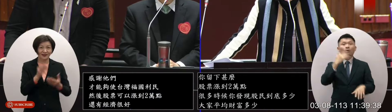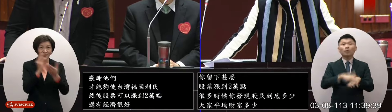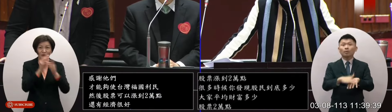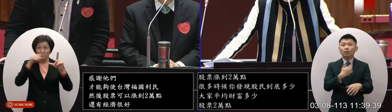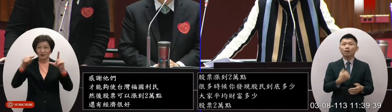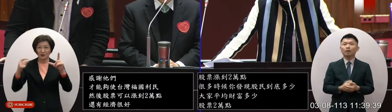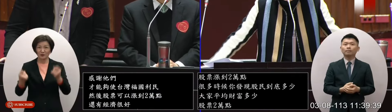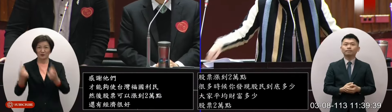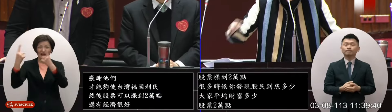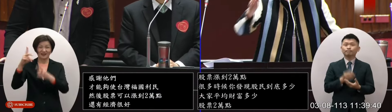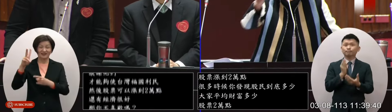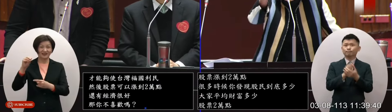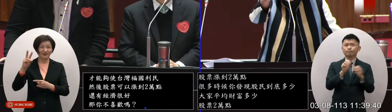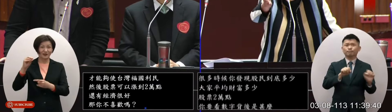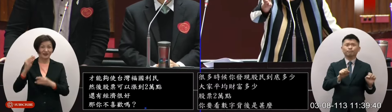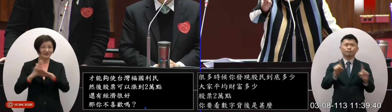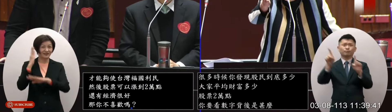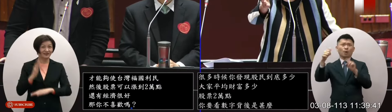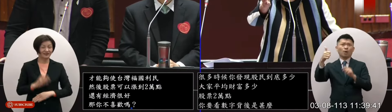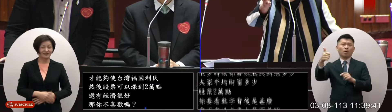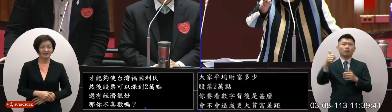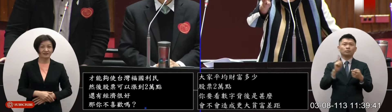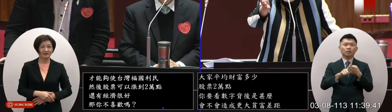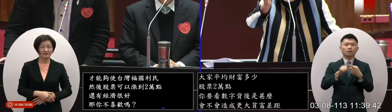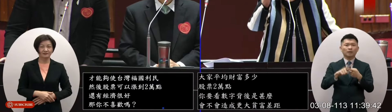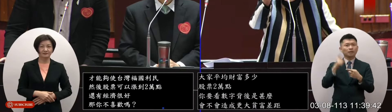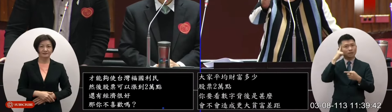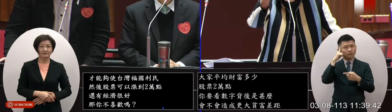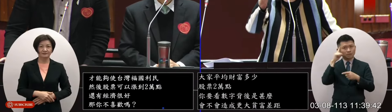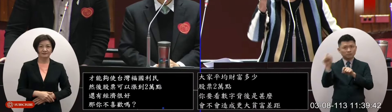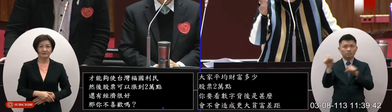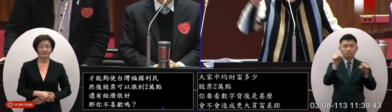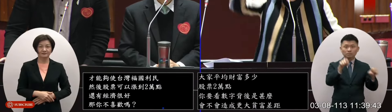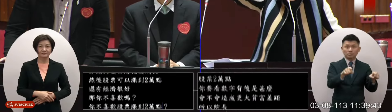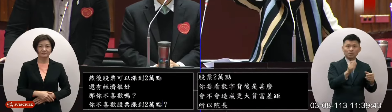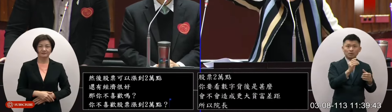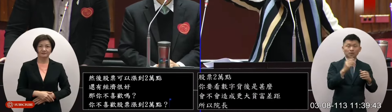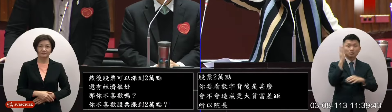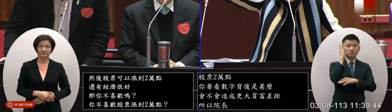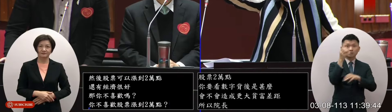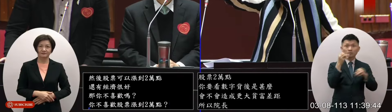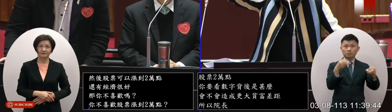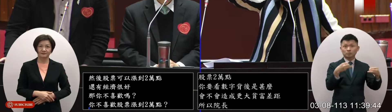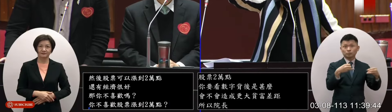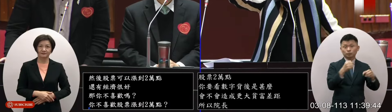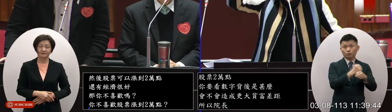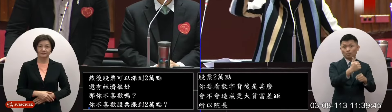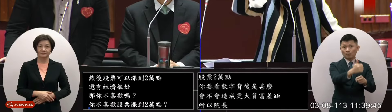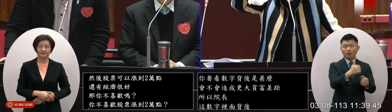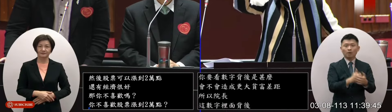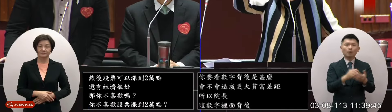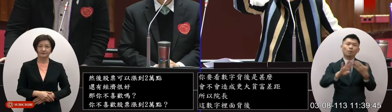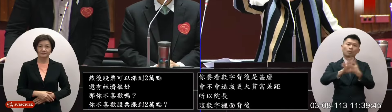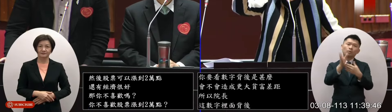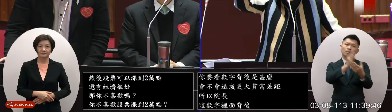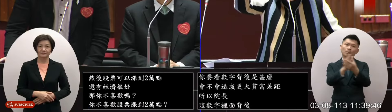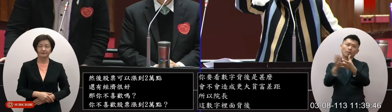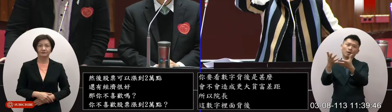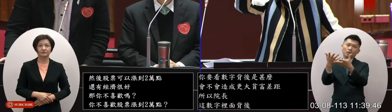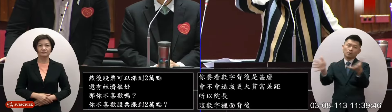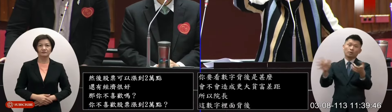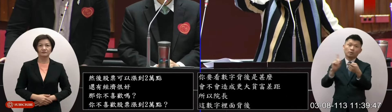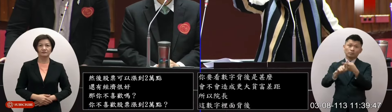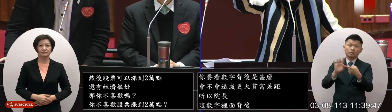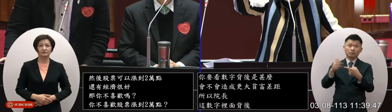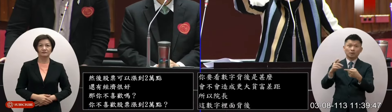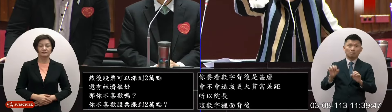后，我喜欢股票涨20000点，但是你不能因为这就表示你的政绩，这背后代表我们也有很多其他的国家股票很多，就你会发现这个股